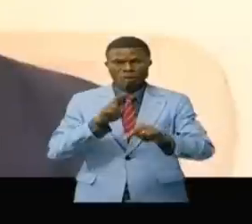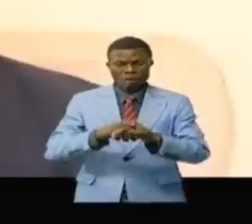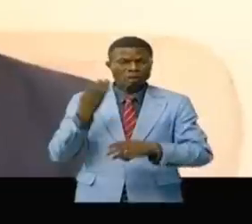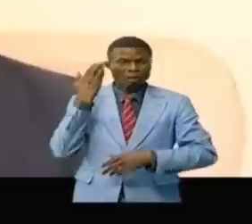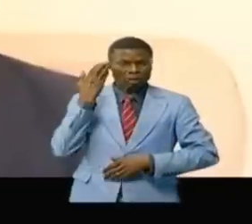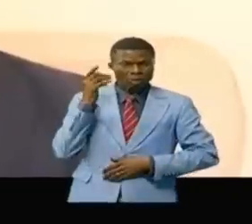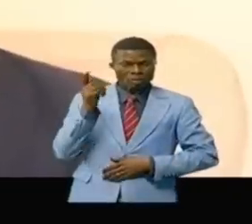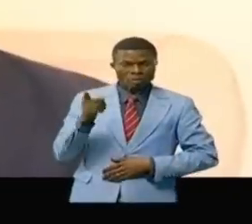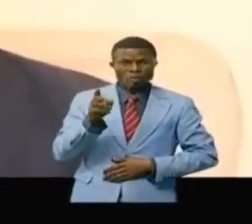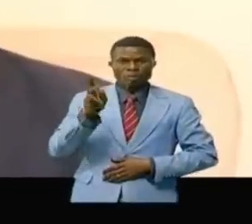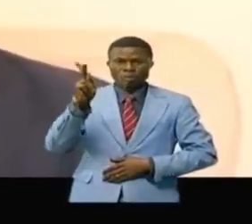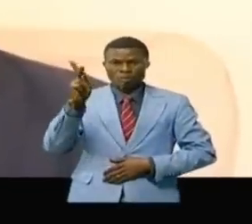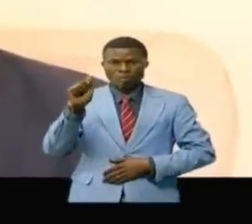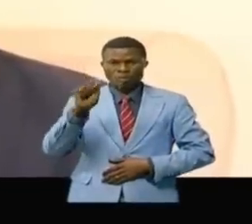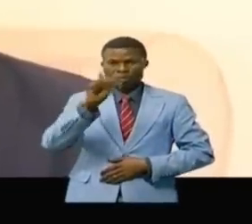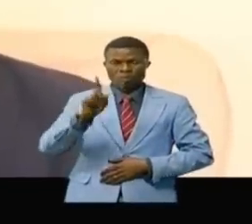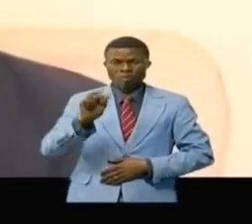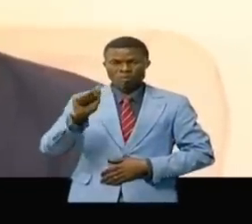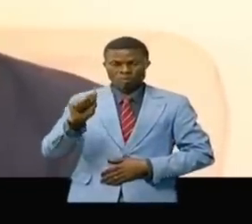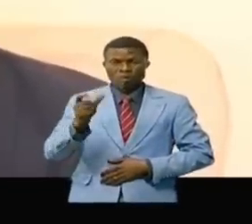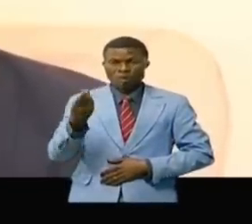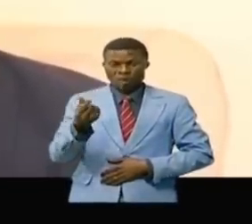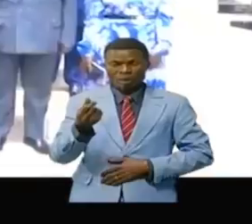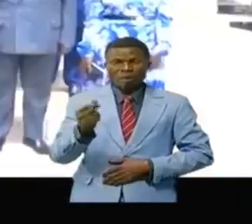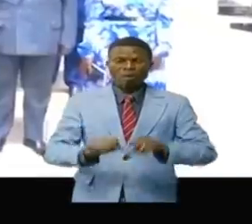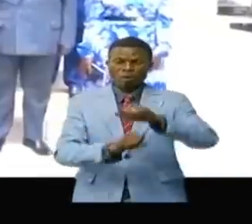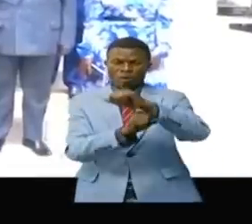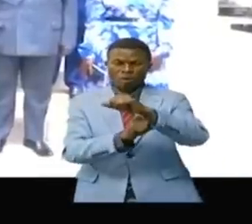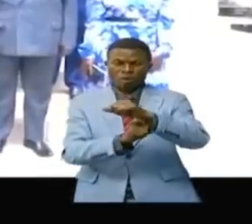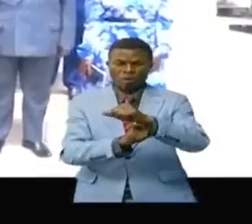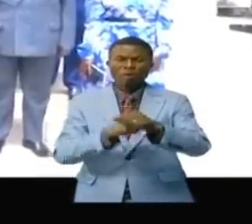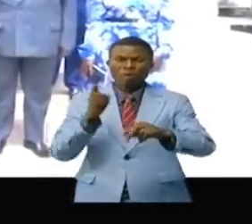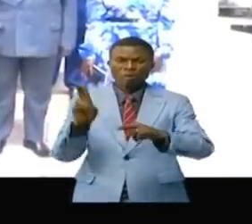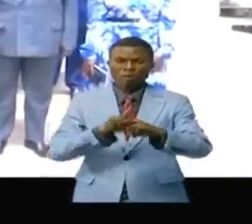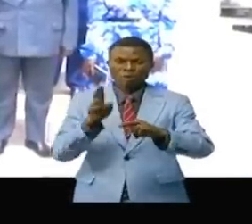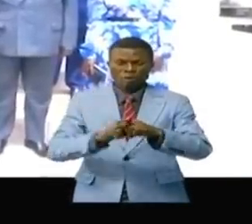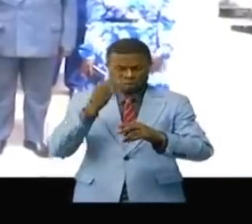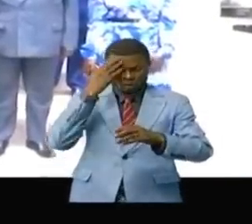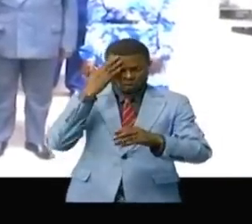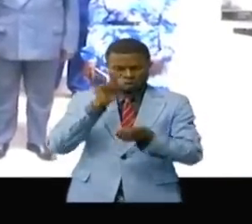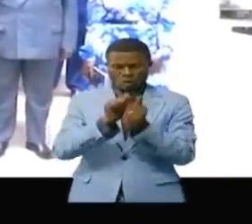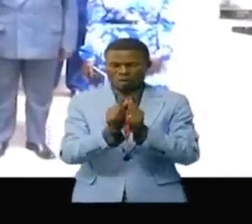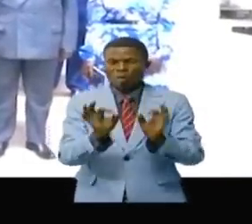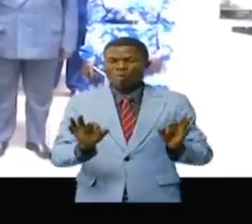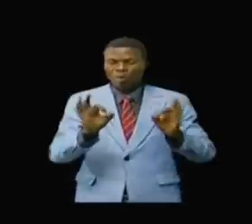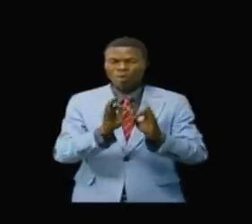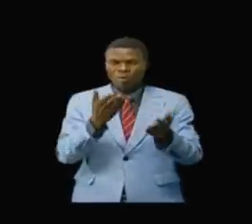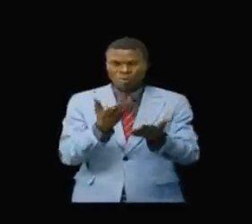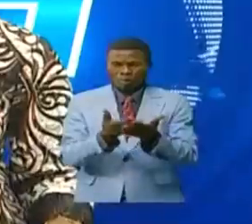Kazadi, ces ETD devront profiter de cet appui pour s'assumer et déceler leurs potentiels fiscaux.